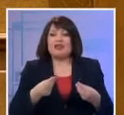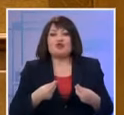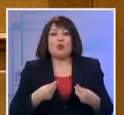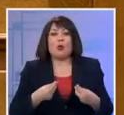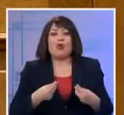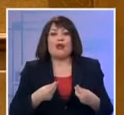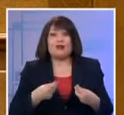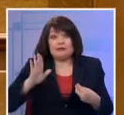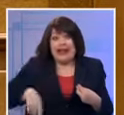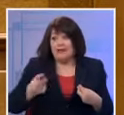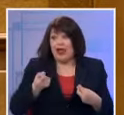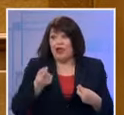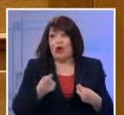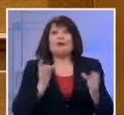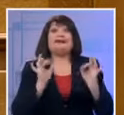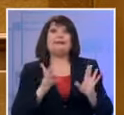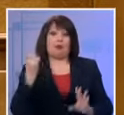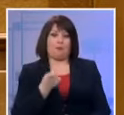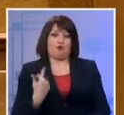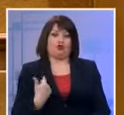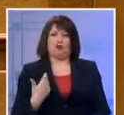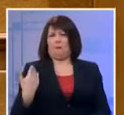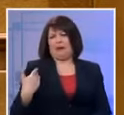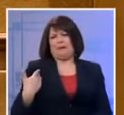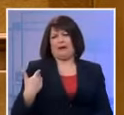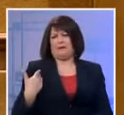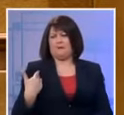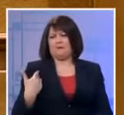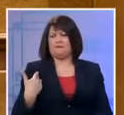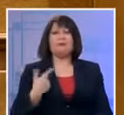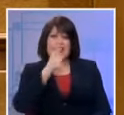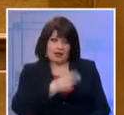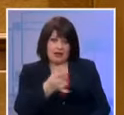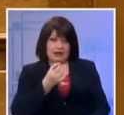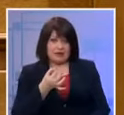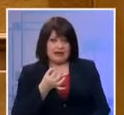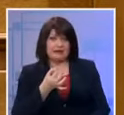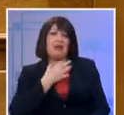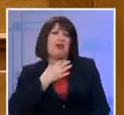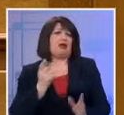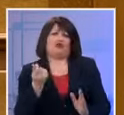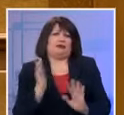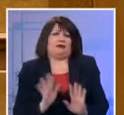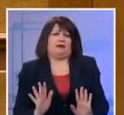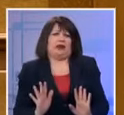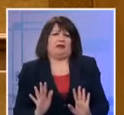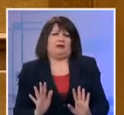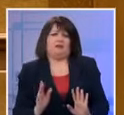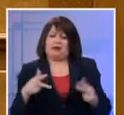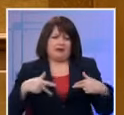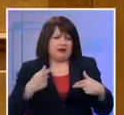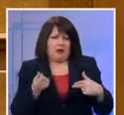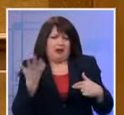μέρος τελευταίας δόσης. Αλλά μέχρι πριν από λίγο, κύριε Τσίπρα, εσείς μας λέγετε ότι δεν τα χρειάζεται η κυβέρνησή